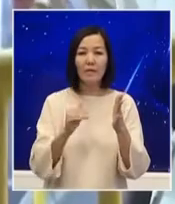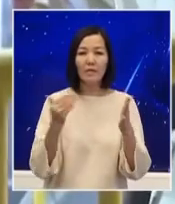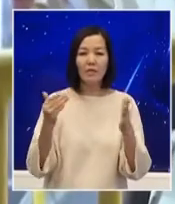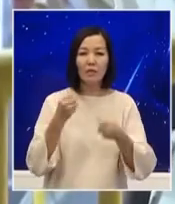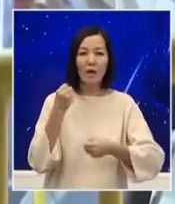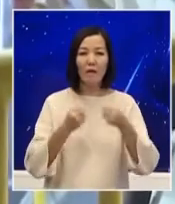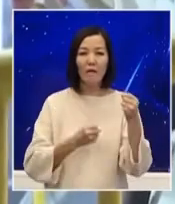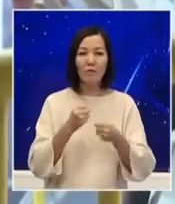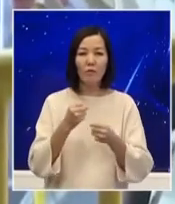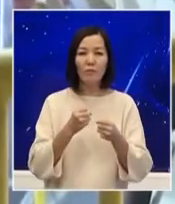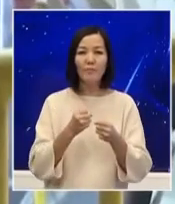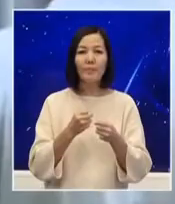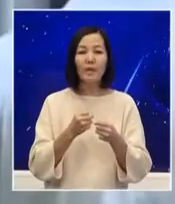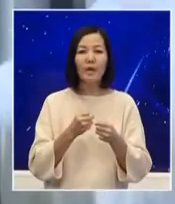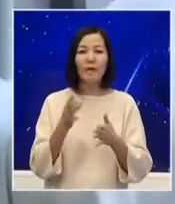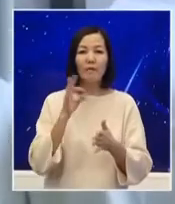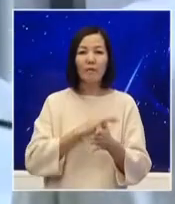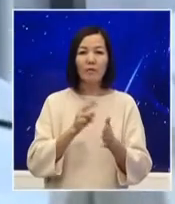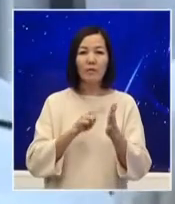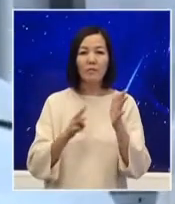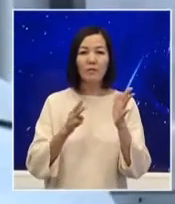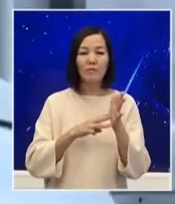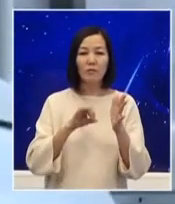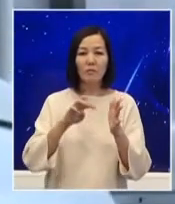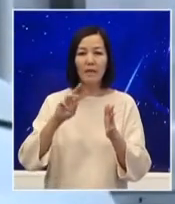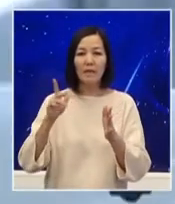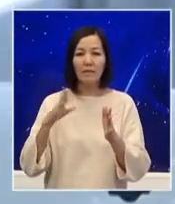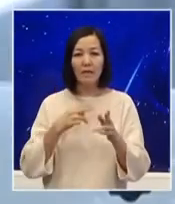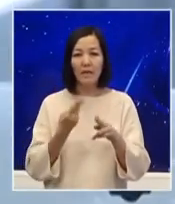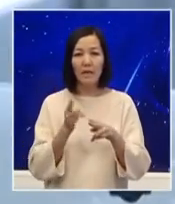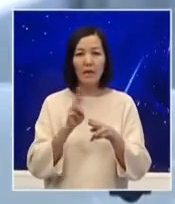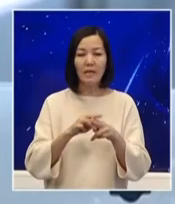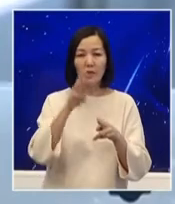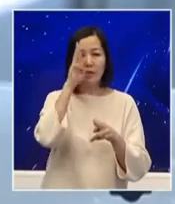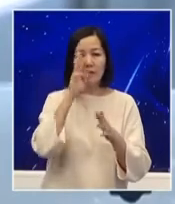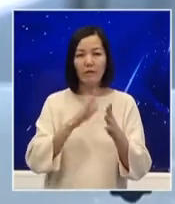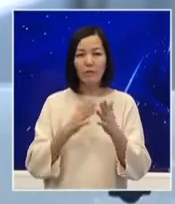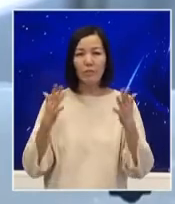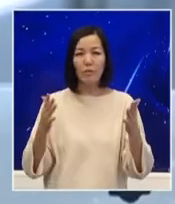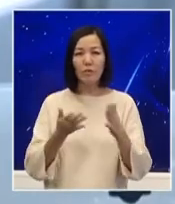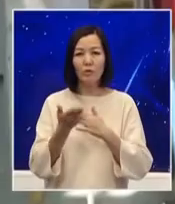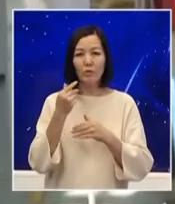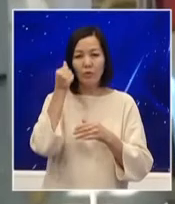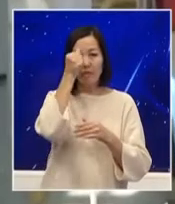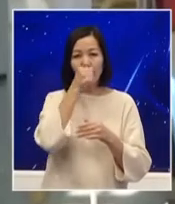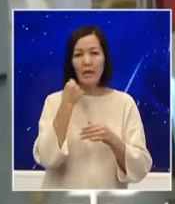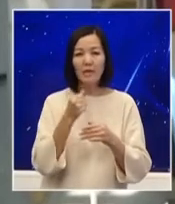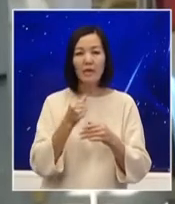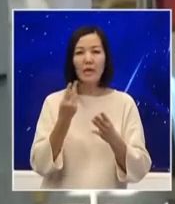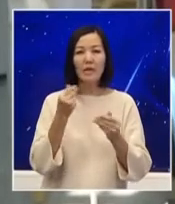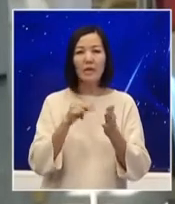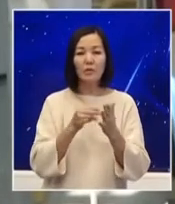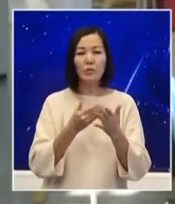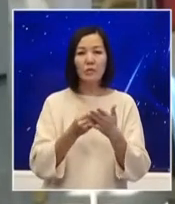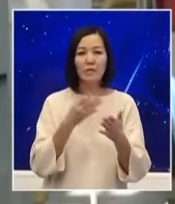авто. Выручка дилеров превысила 78 миллиардов тенге. Это на четверть больше, чем годом ранее. Растут и цены.